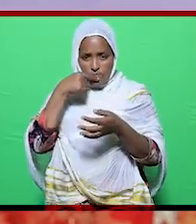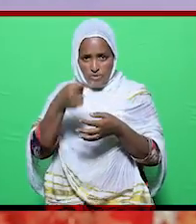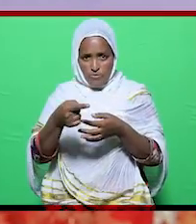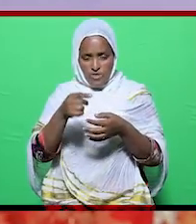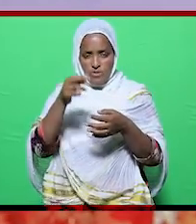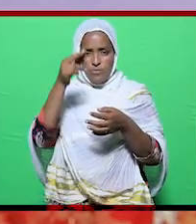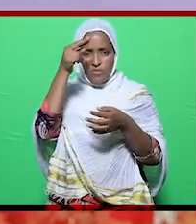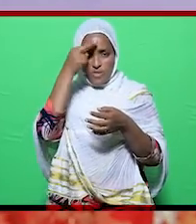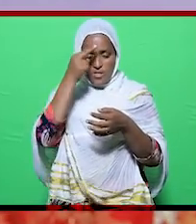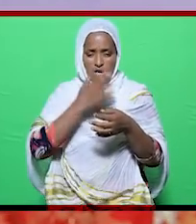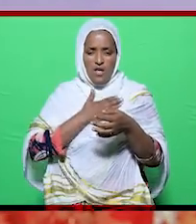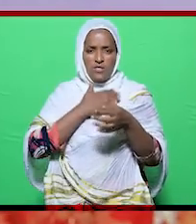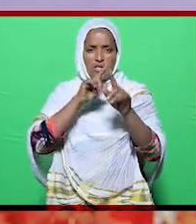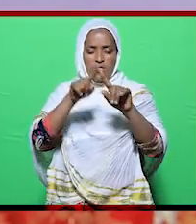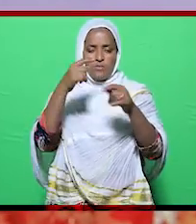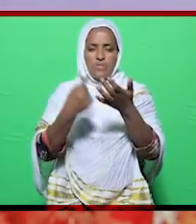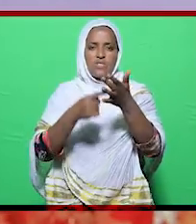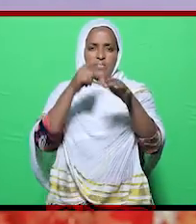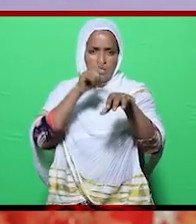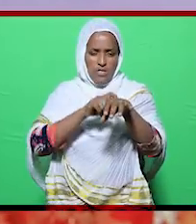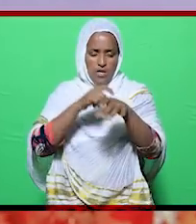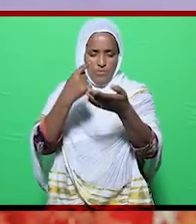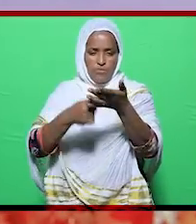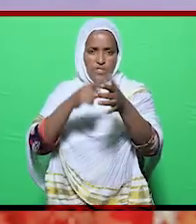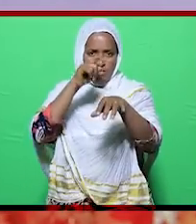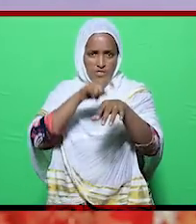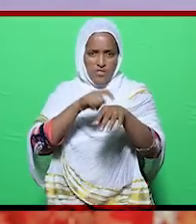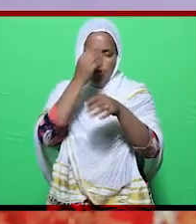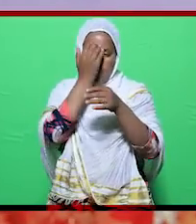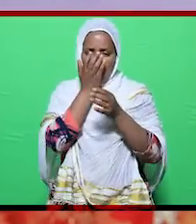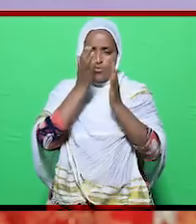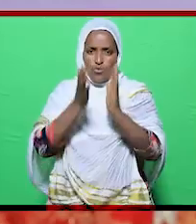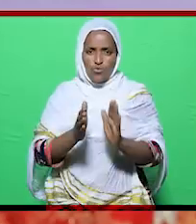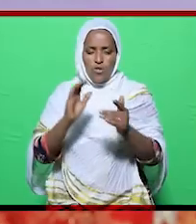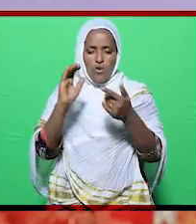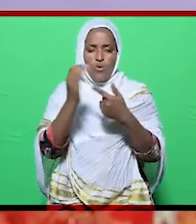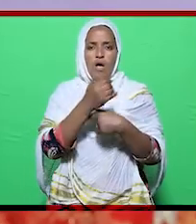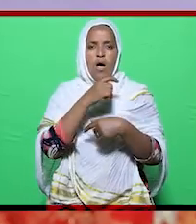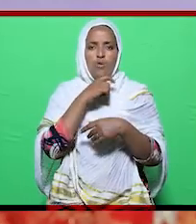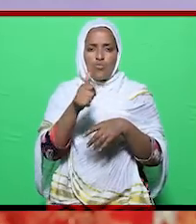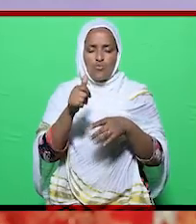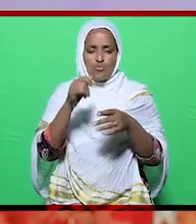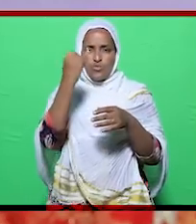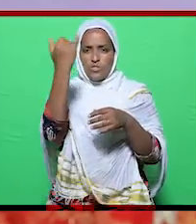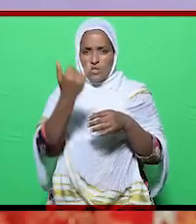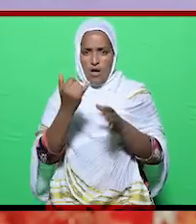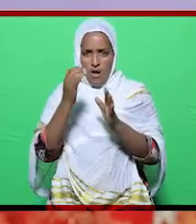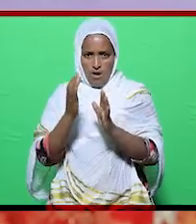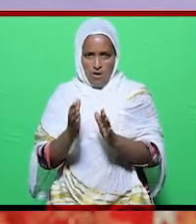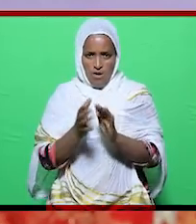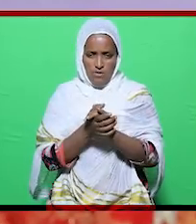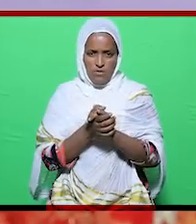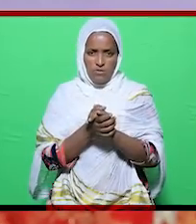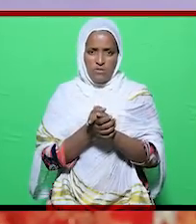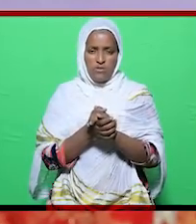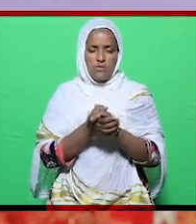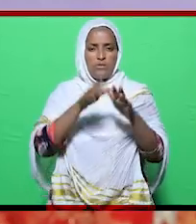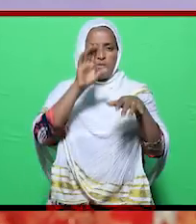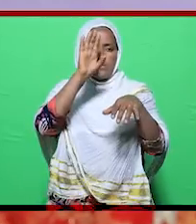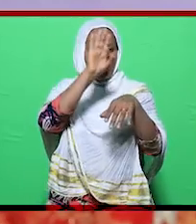ይሄማ ይታወቃል እንደምትሉኝ ተስፋ አረጋለሁ። ይሄን የምልበት ግን ምክንያቴ በዚህ ሰዓት በዚህ